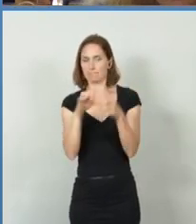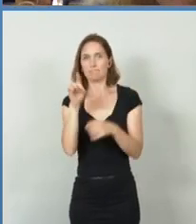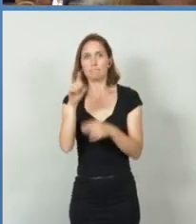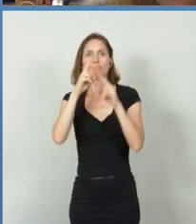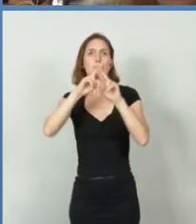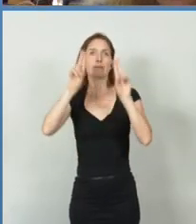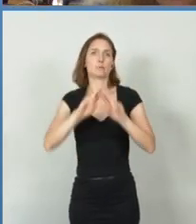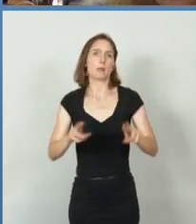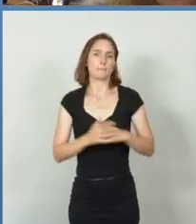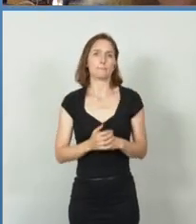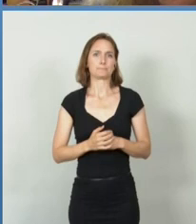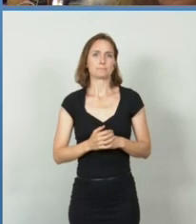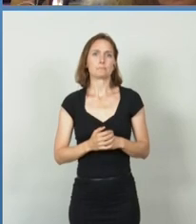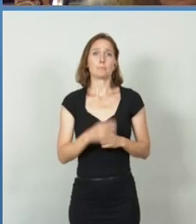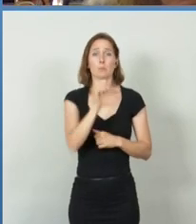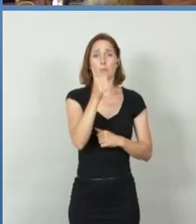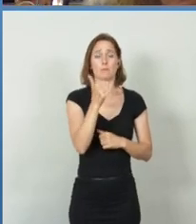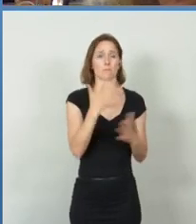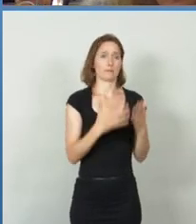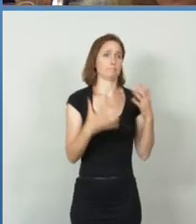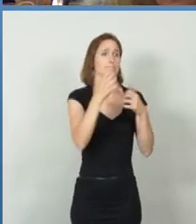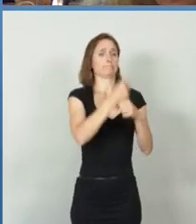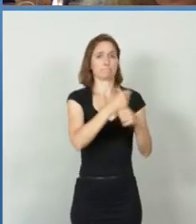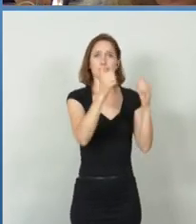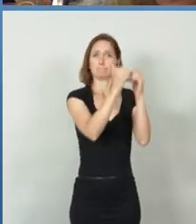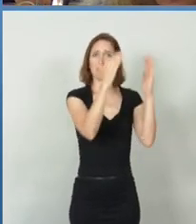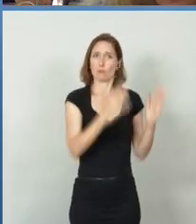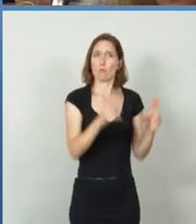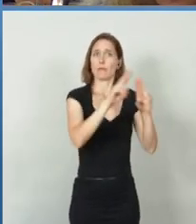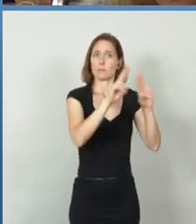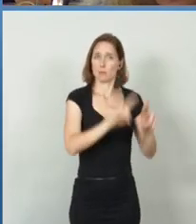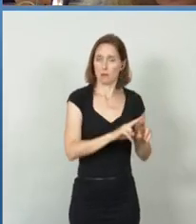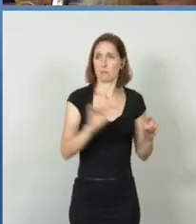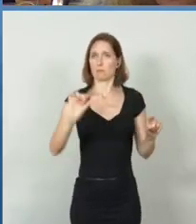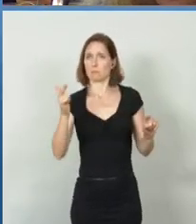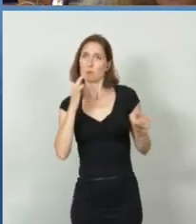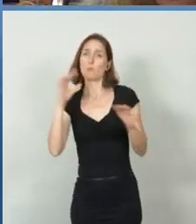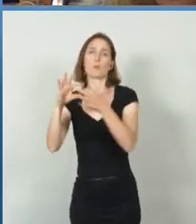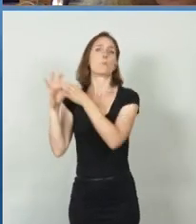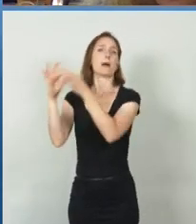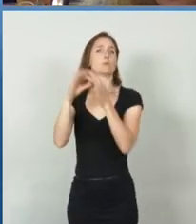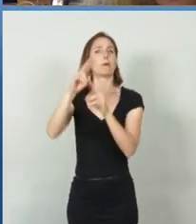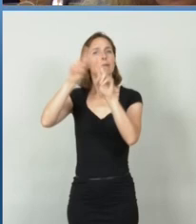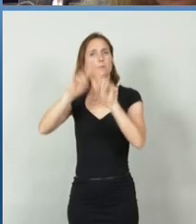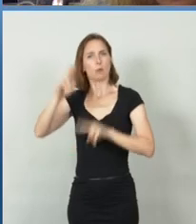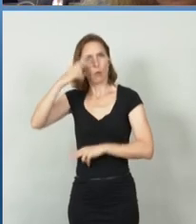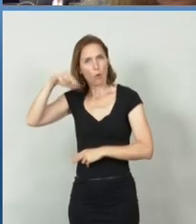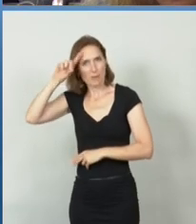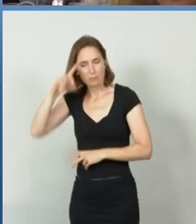sur le projet d'établissement de la maison de l'International de Grenoble et l'autre sur les coopérations internationales européennes 2023-2028